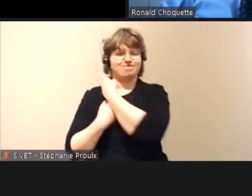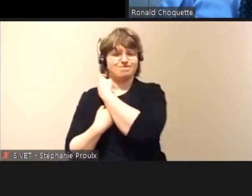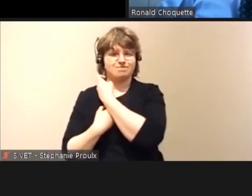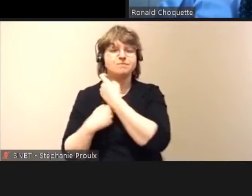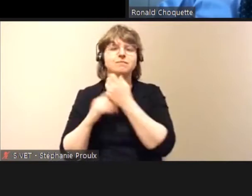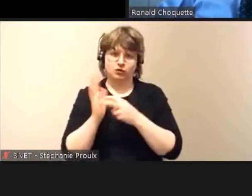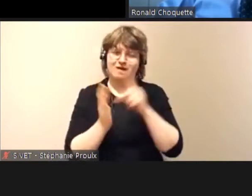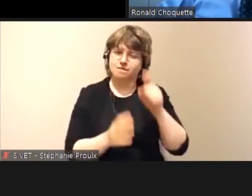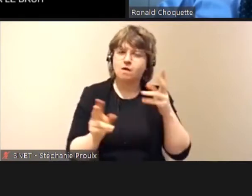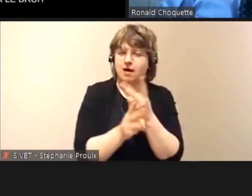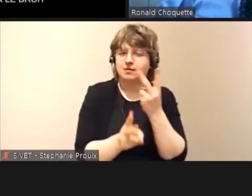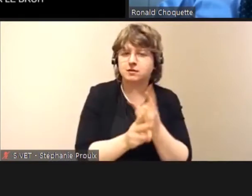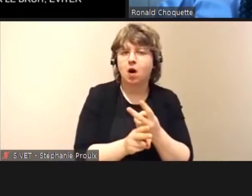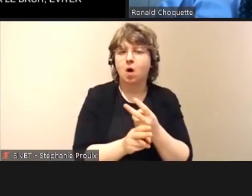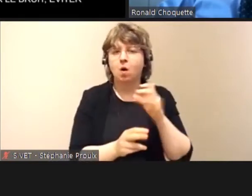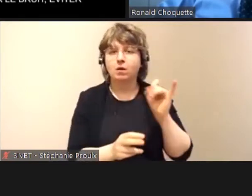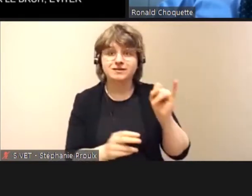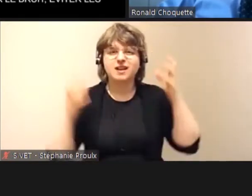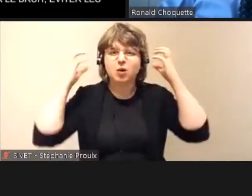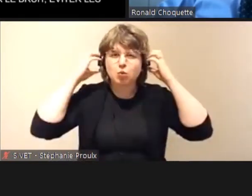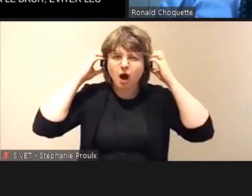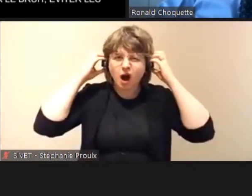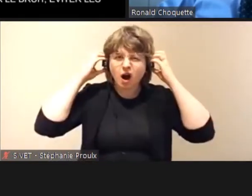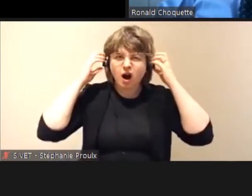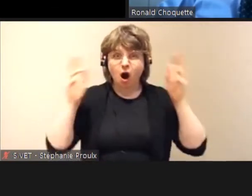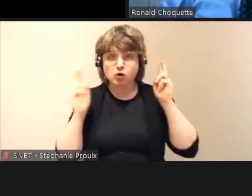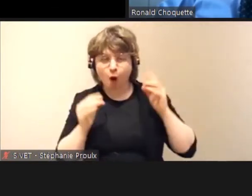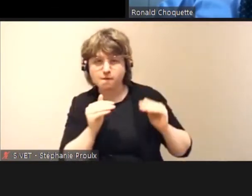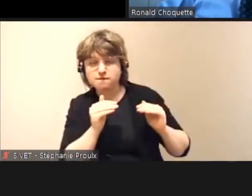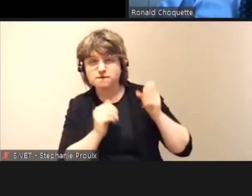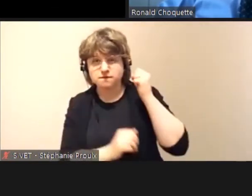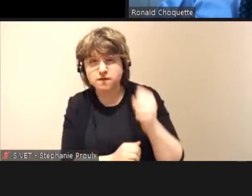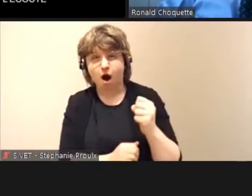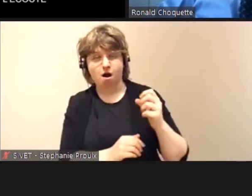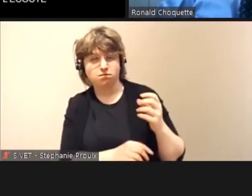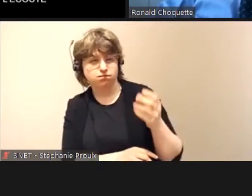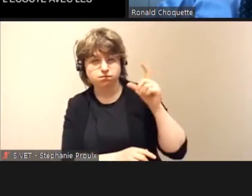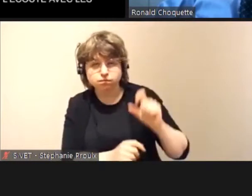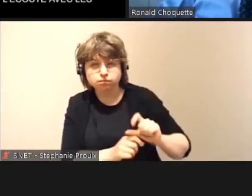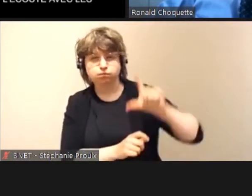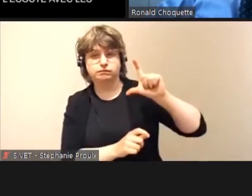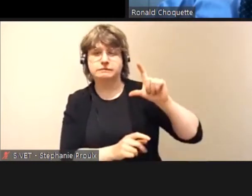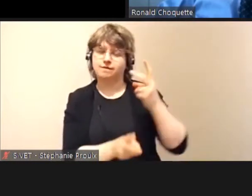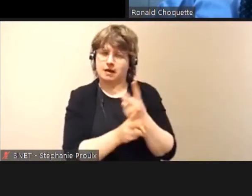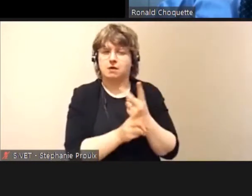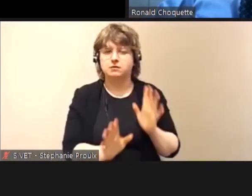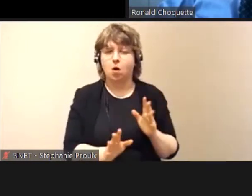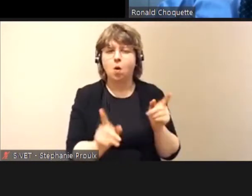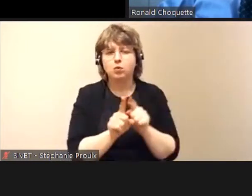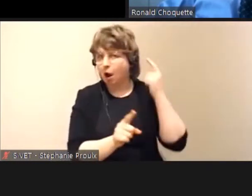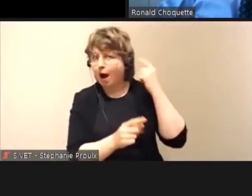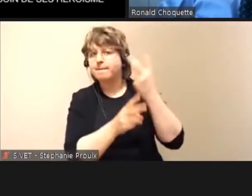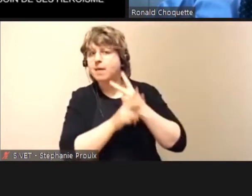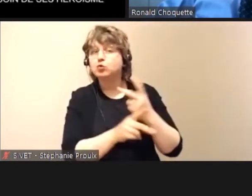forts, surtout l'écoute avec les écouteurs, de faire attention quand on écoute de la musique, de prendre soin de ses oreilles, de surveiller